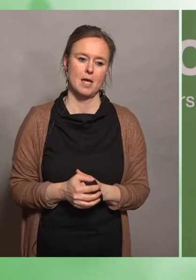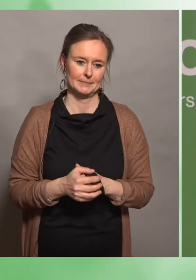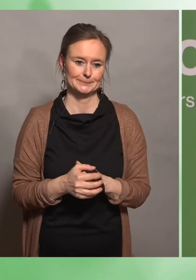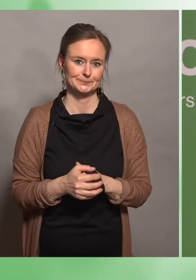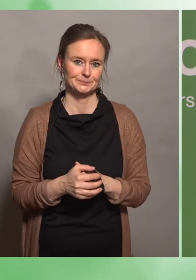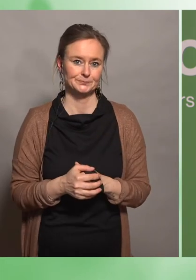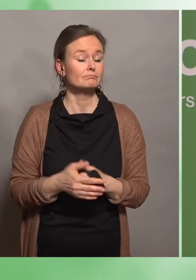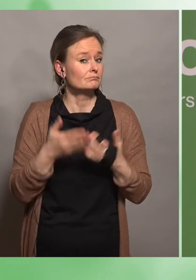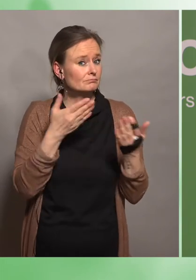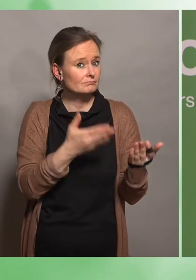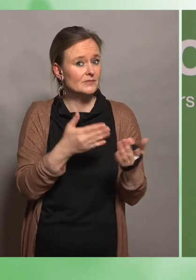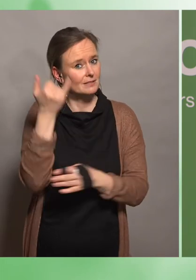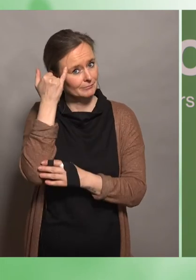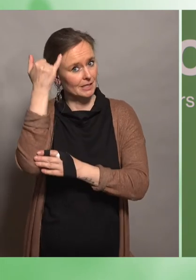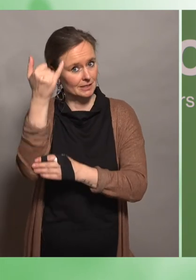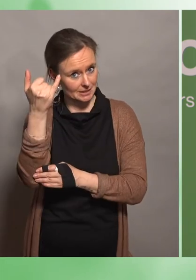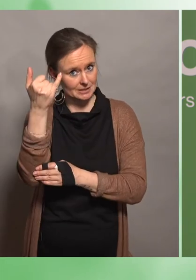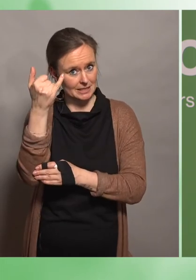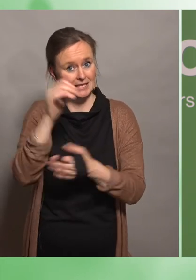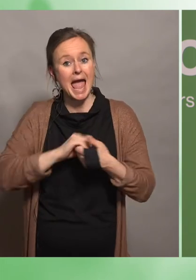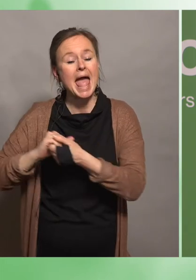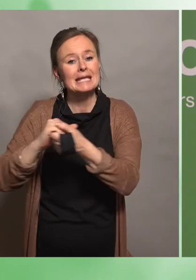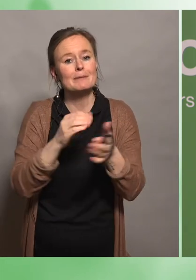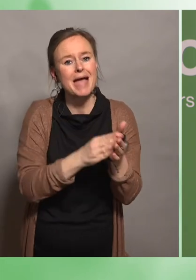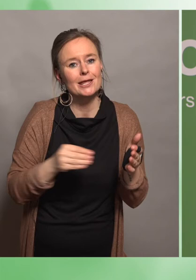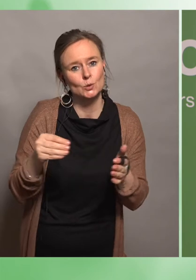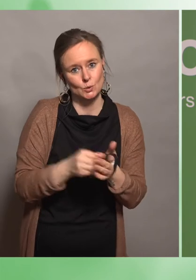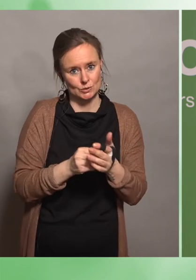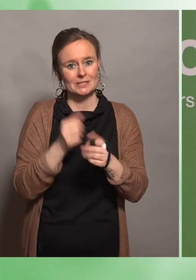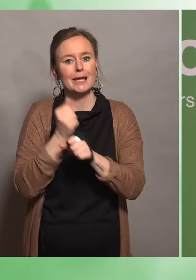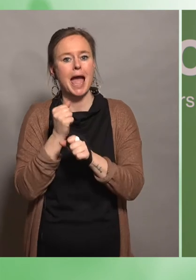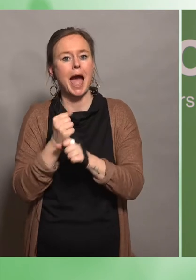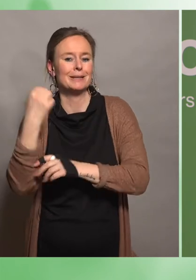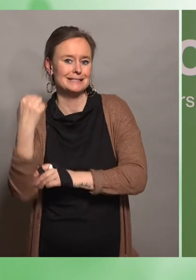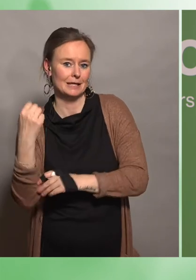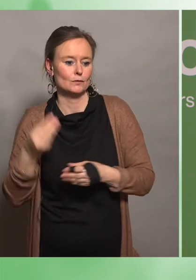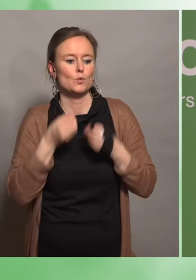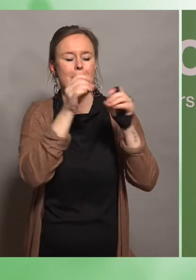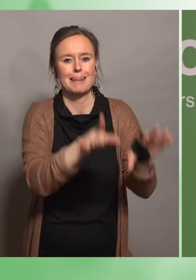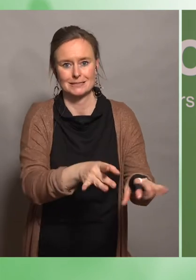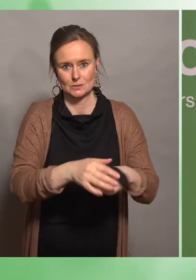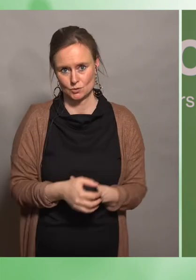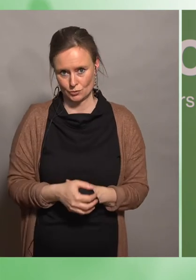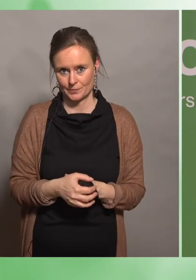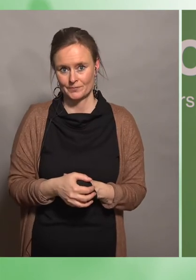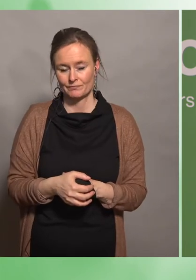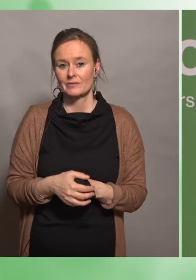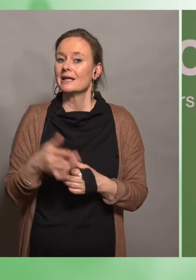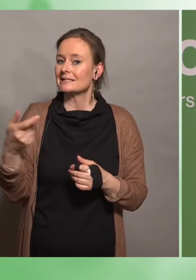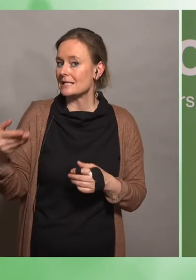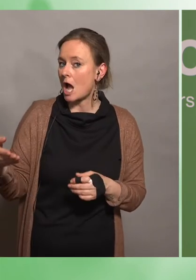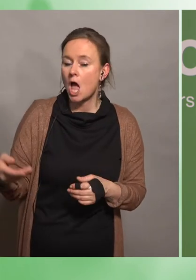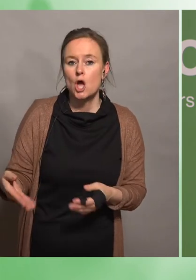eigentlich die Idee der gemeinnützigen Arbeitskräfteüberlassung. Firmen haben dann natürlich noch einige andere Vorteile. Es ist ein